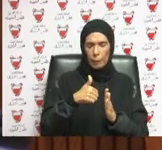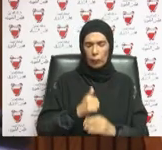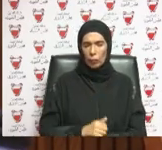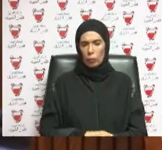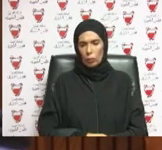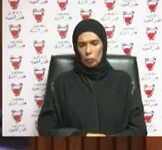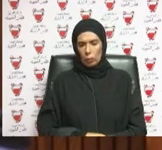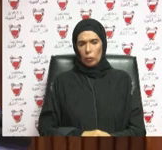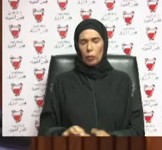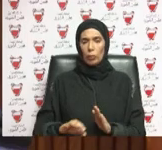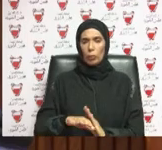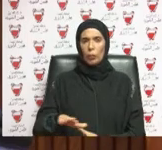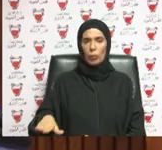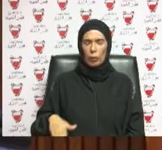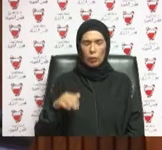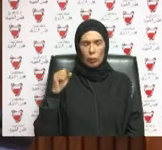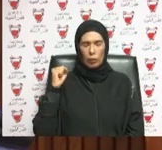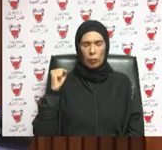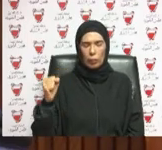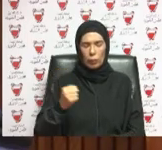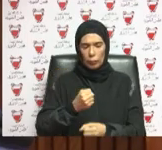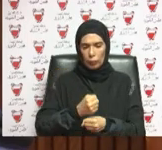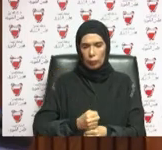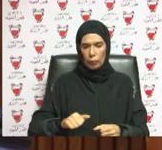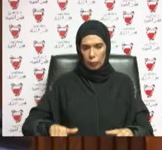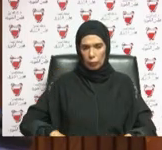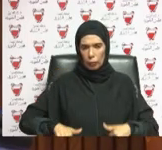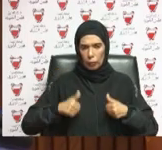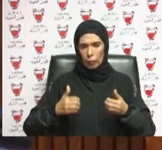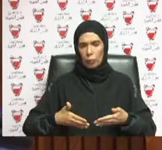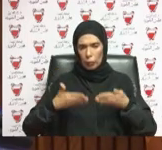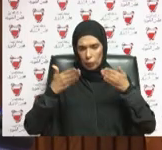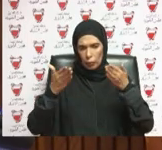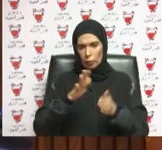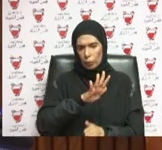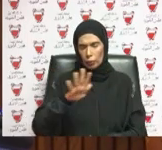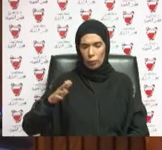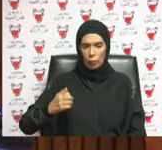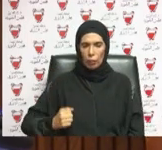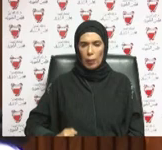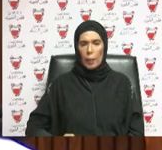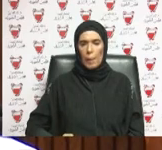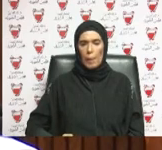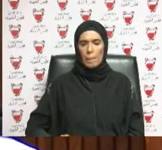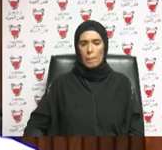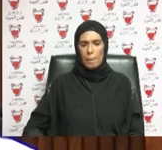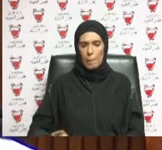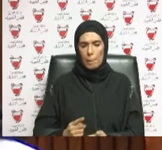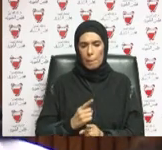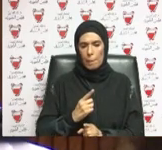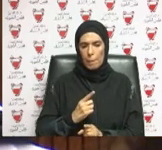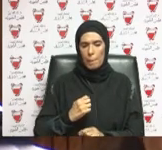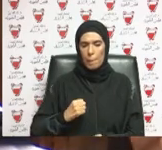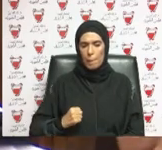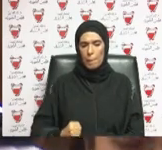فهو رمز وطني كبير كرس كل حياته في خدمة وطنه وشعبه الذي يبادله الحب والاحترام،